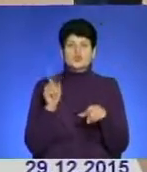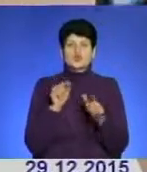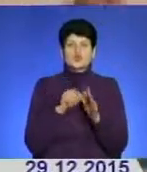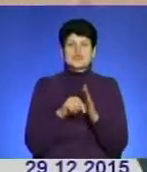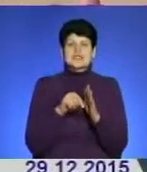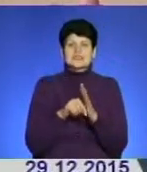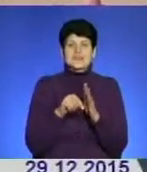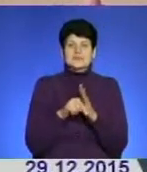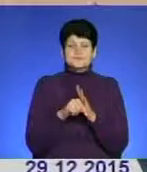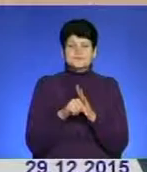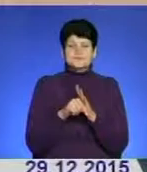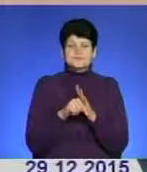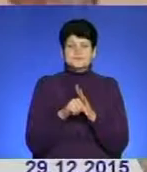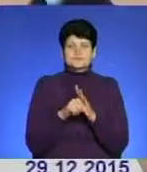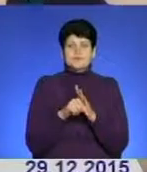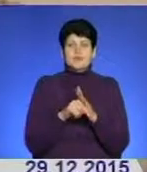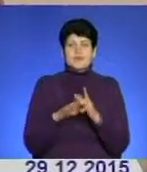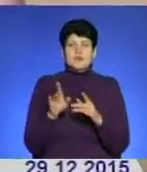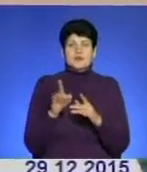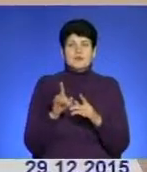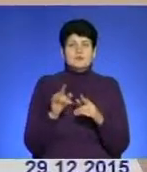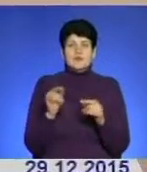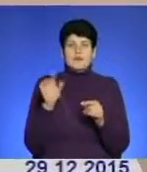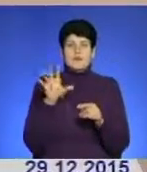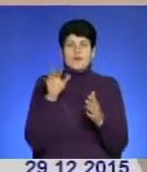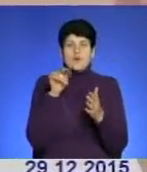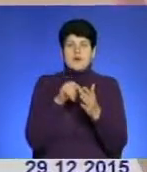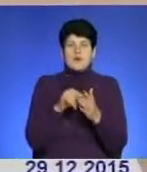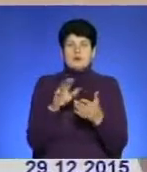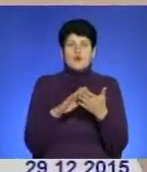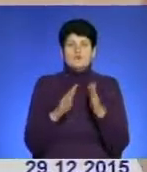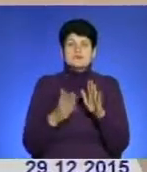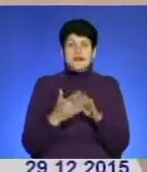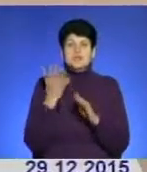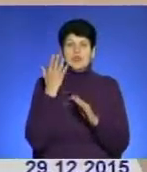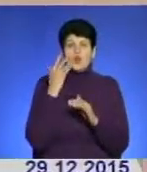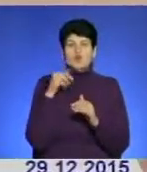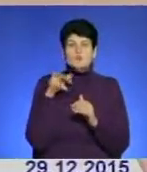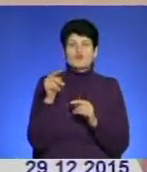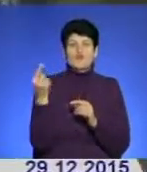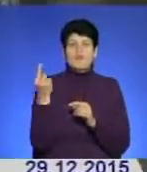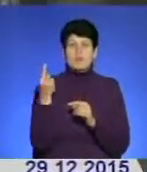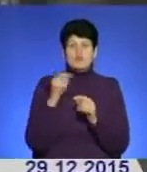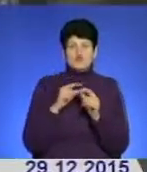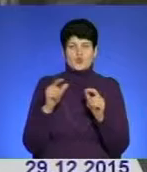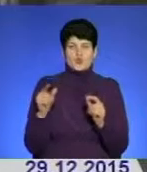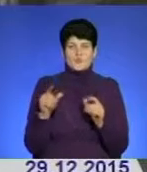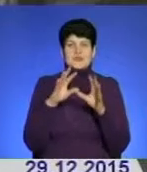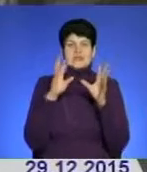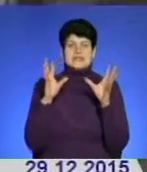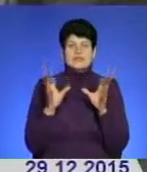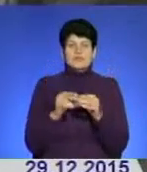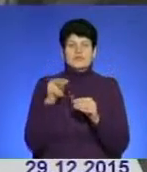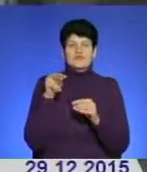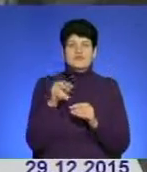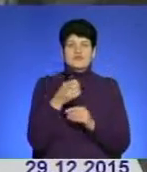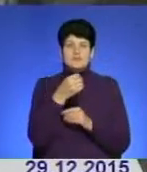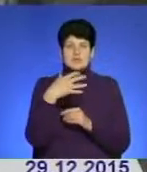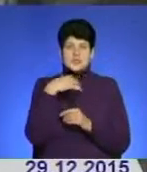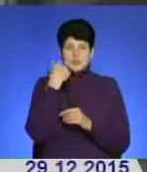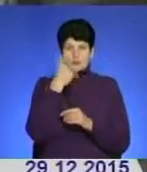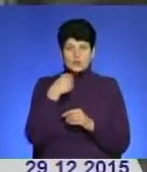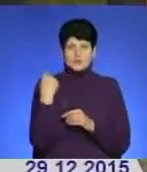підтоки в цьому садочку, що вже не попали в такі ж самі обставини, коли підуть у першу школу. Загалом у 2015